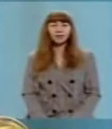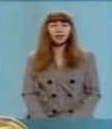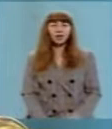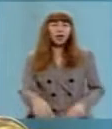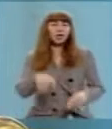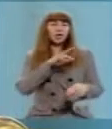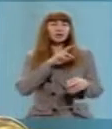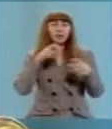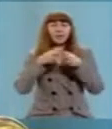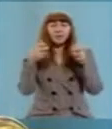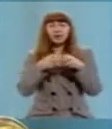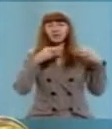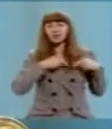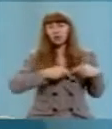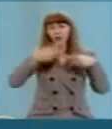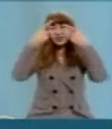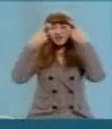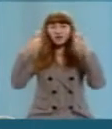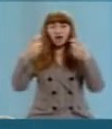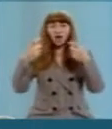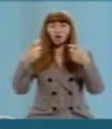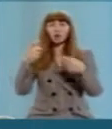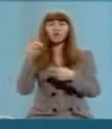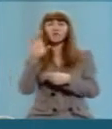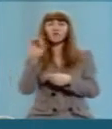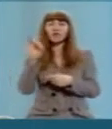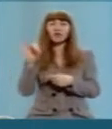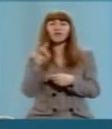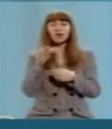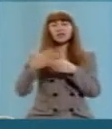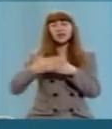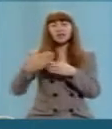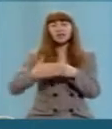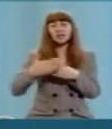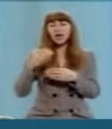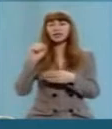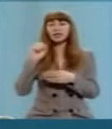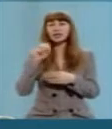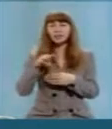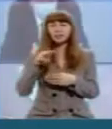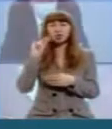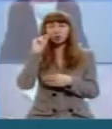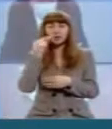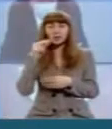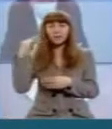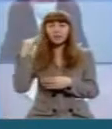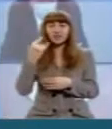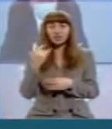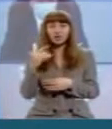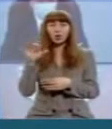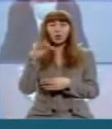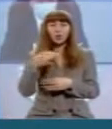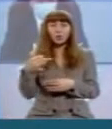Шымкент қаласының Ақтөбе және Павлодар облыстарының әкімдері Мұрат Айтеновке, Ондасын